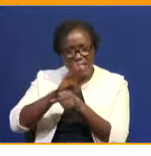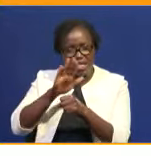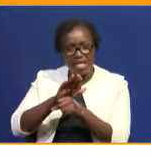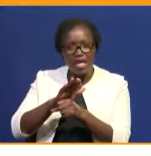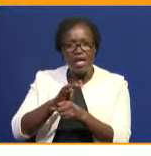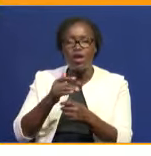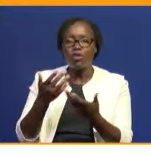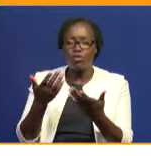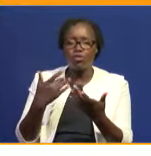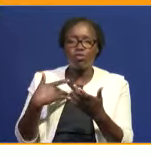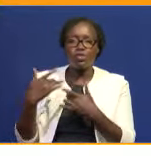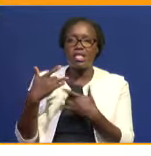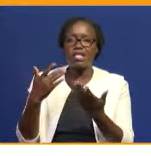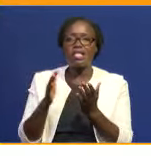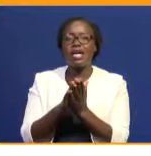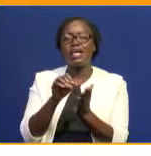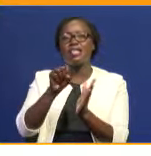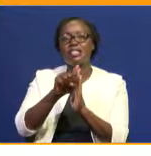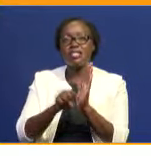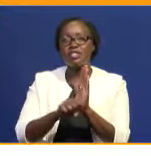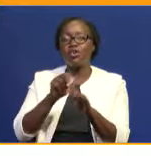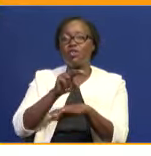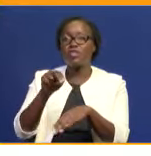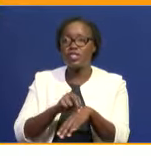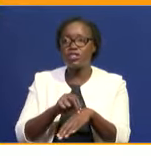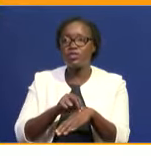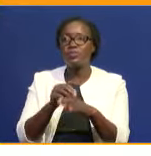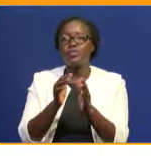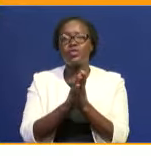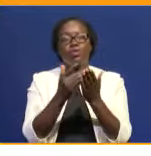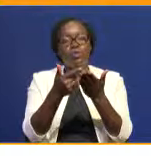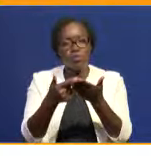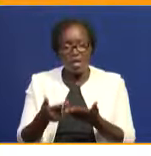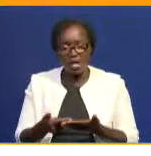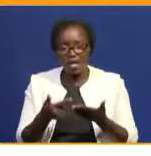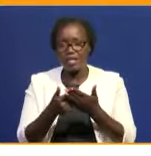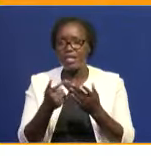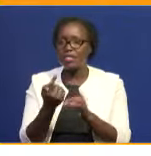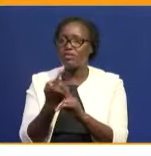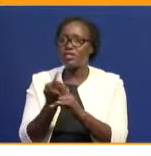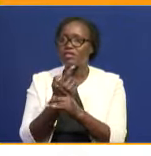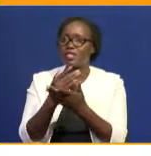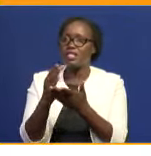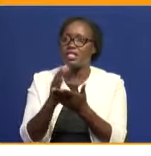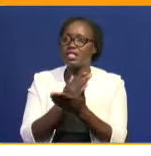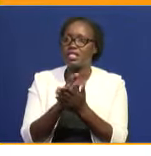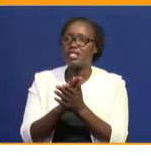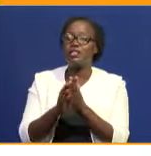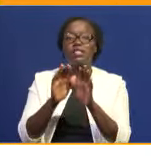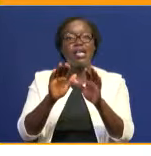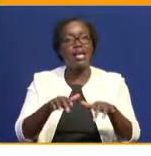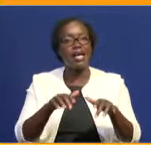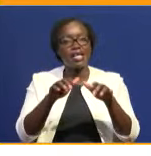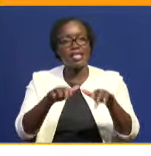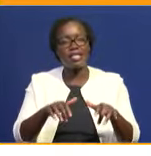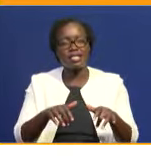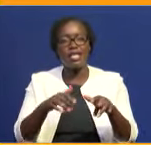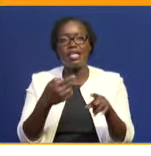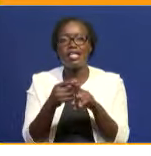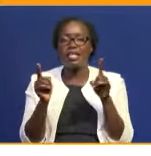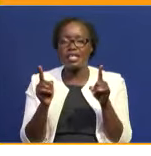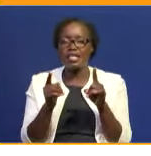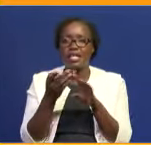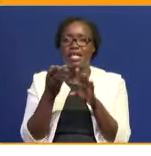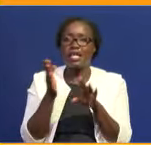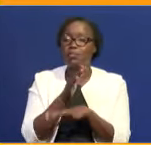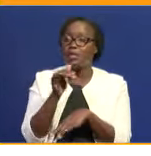na mustakabali wa taifa. Tutakuwa tunalidadafua masuala kadha sekta tofauti ikiwemo sekta ya kilimo. Lakini